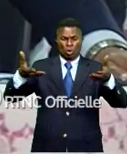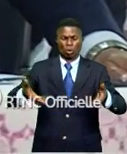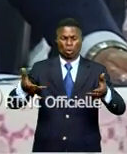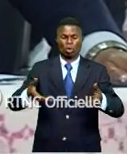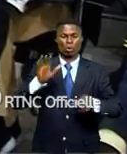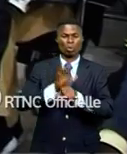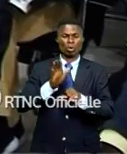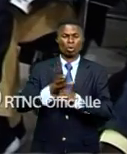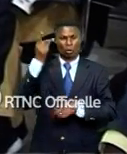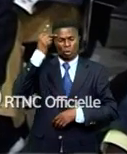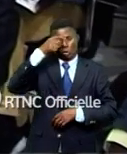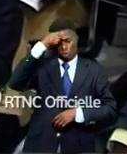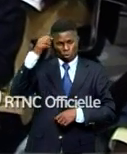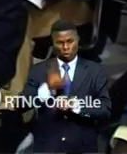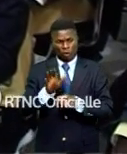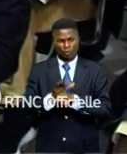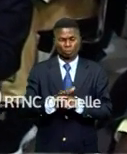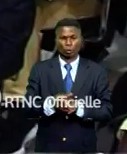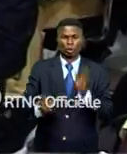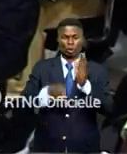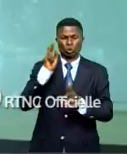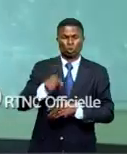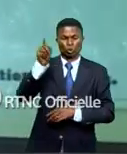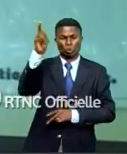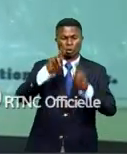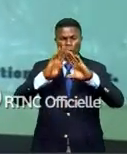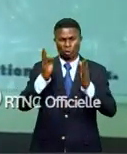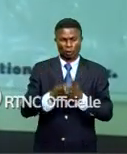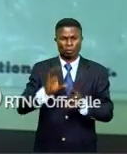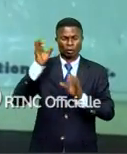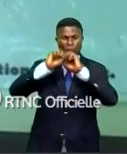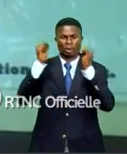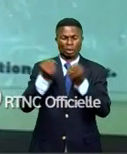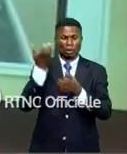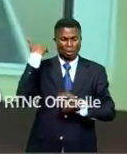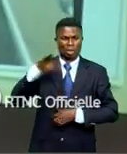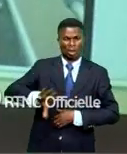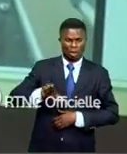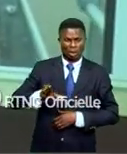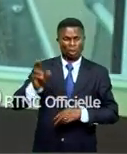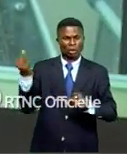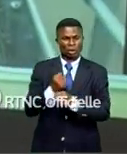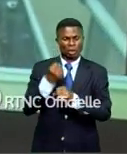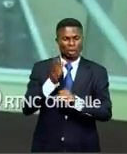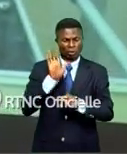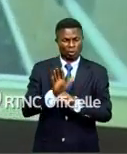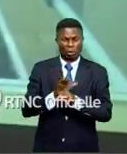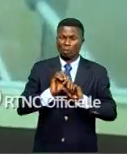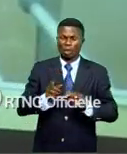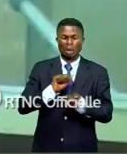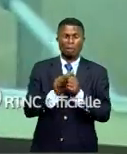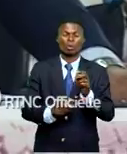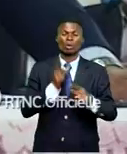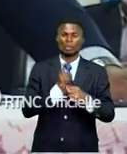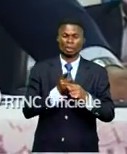à Kinshasa, mégalopole de près de 12 millions d'habitants. La Régie des eaux s'emploie donc, malgré les difficultés, à